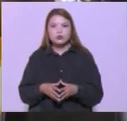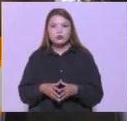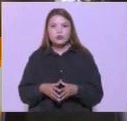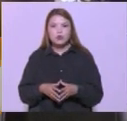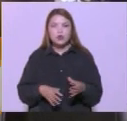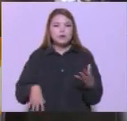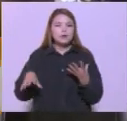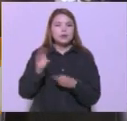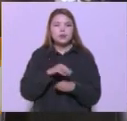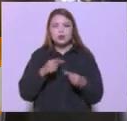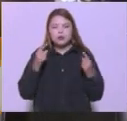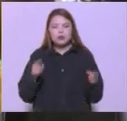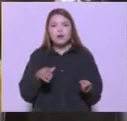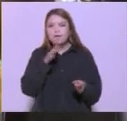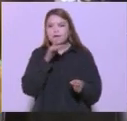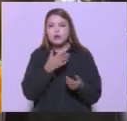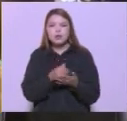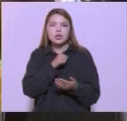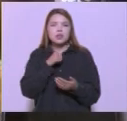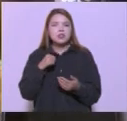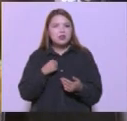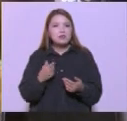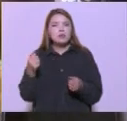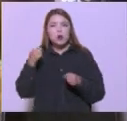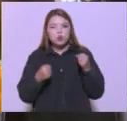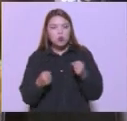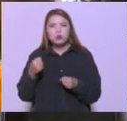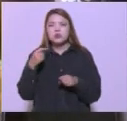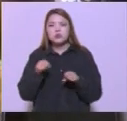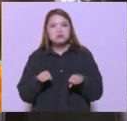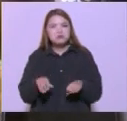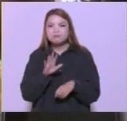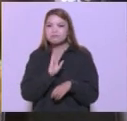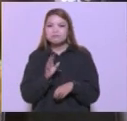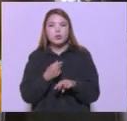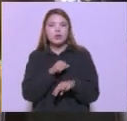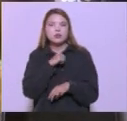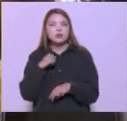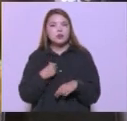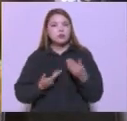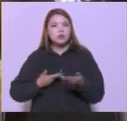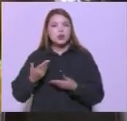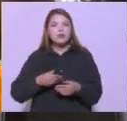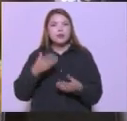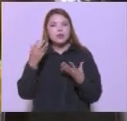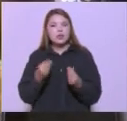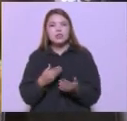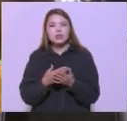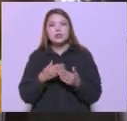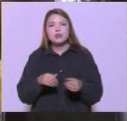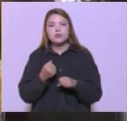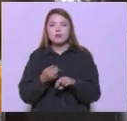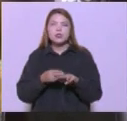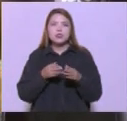За все время путешествия я не пользовался никаким транспортным средством. При заплыве через Каспийское море, я думаю, в день плыть по 10